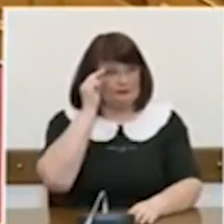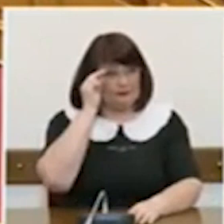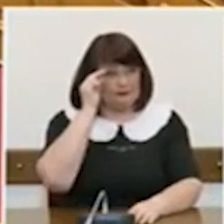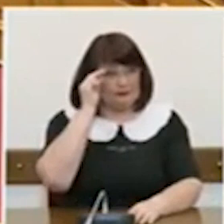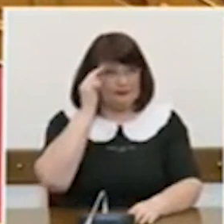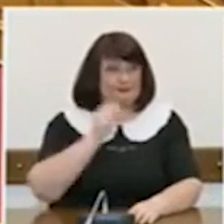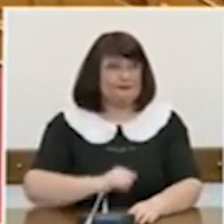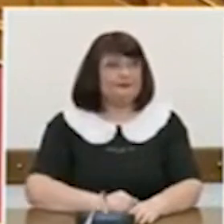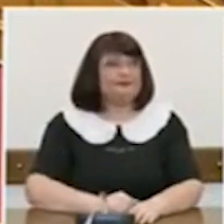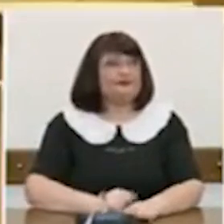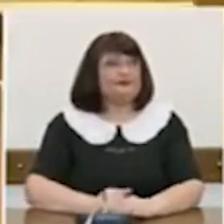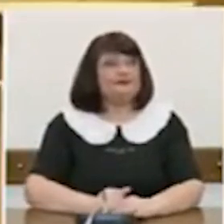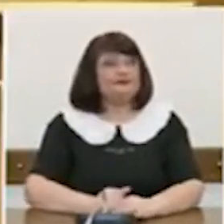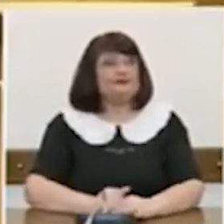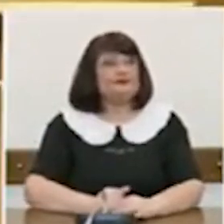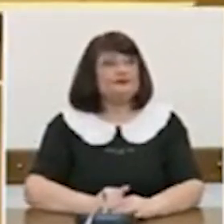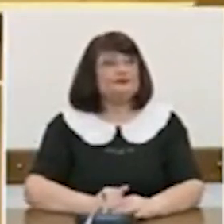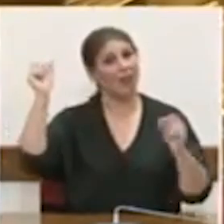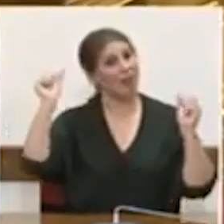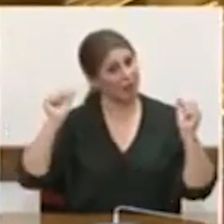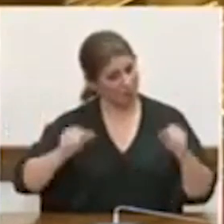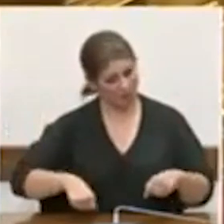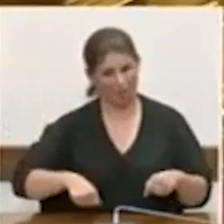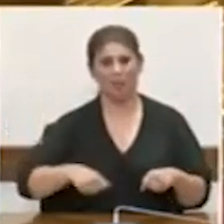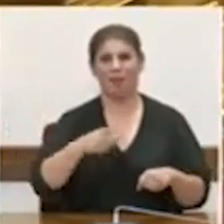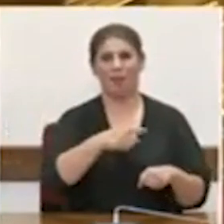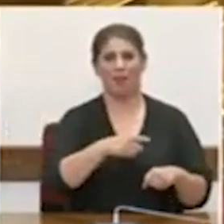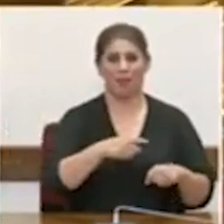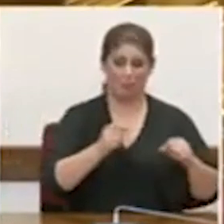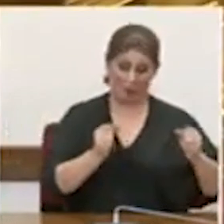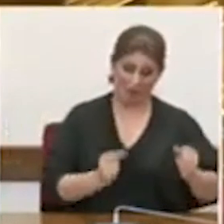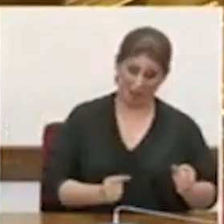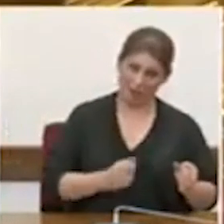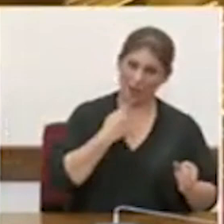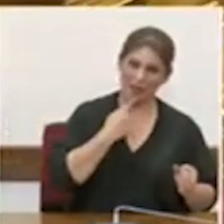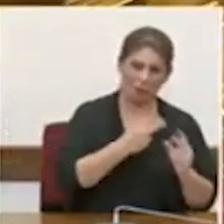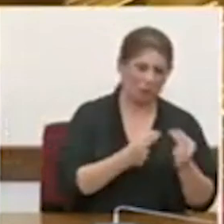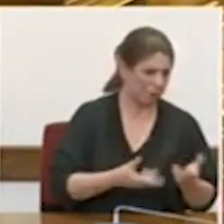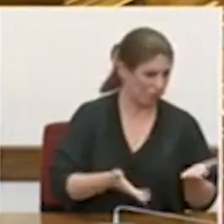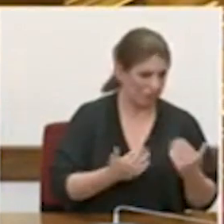σώμα να απευθύνεστε. Ο καθέξιν ψεύτης δεν μπορεί να μιλά για ψέματα. Η συζήτηση στη Βουλή συνεχίζεται.